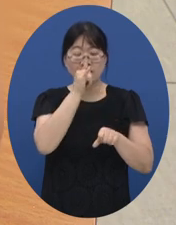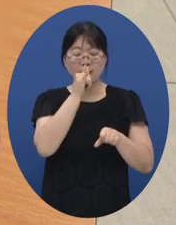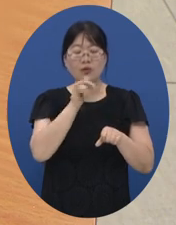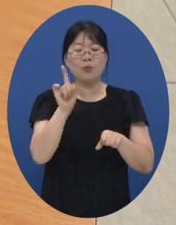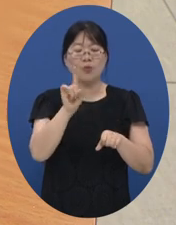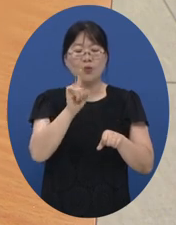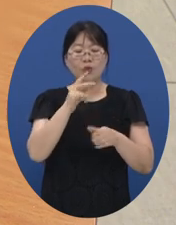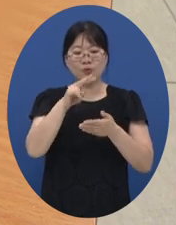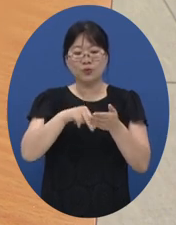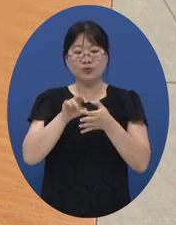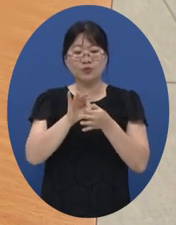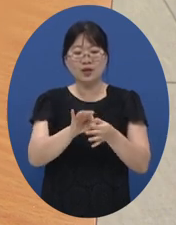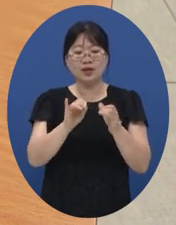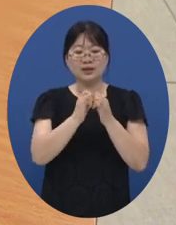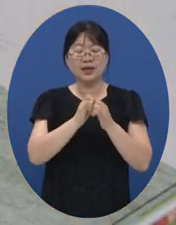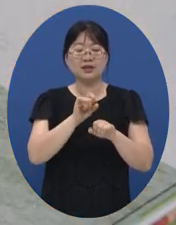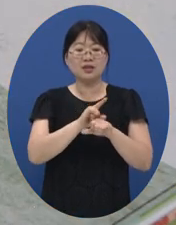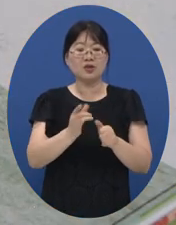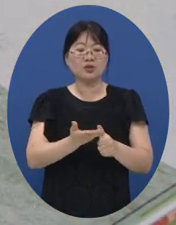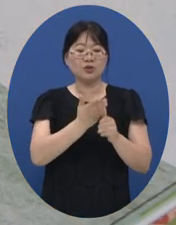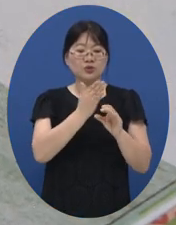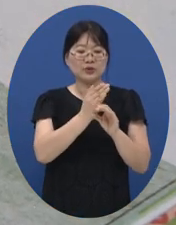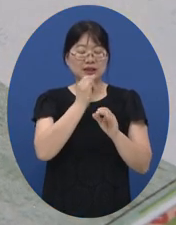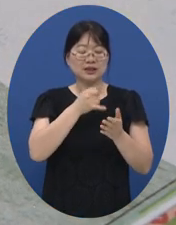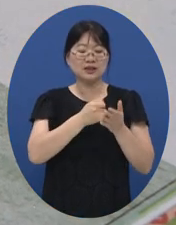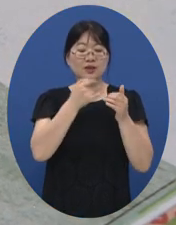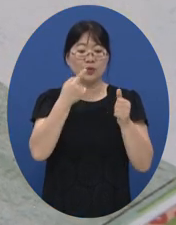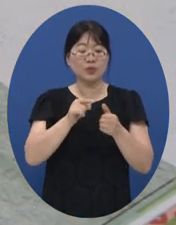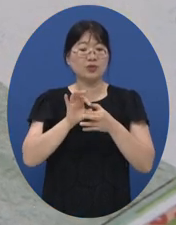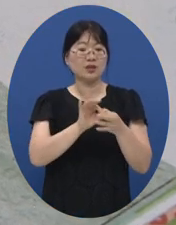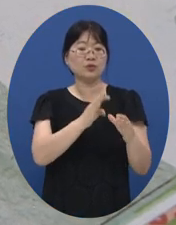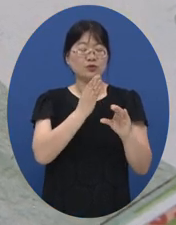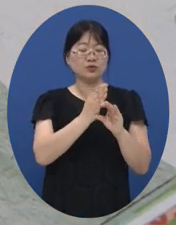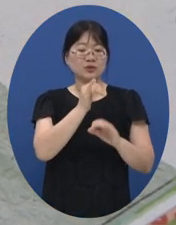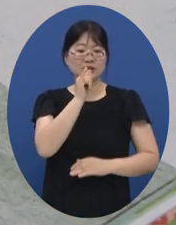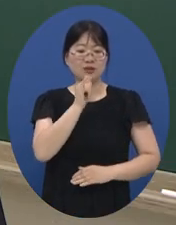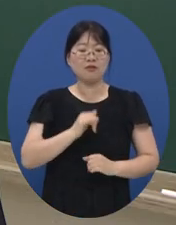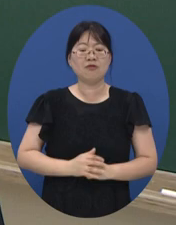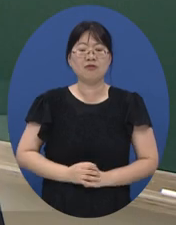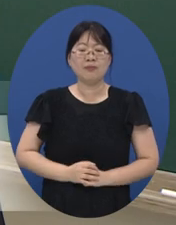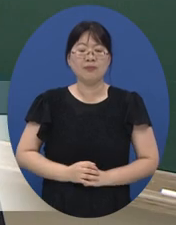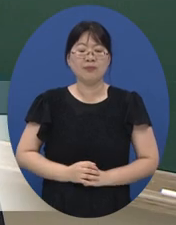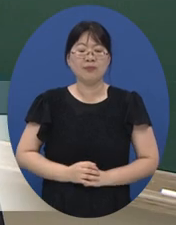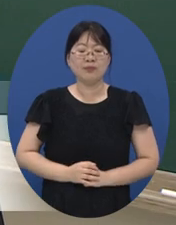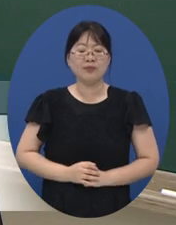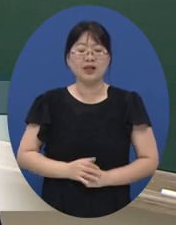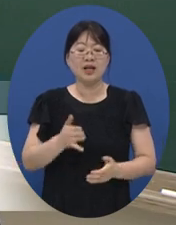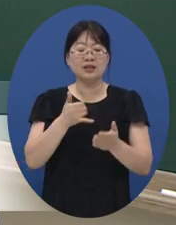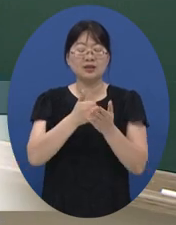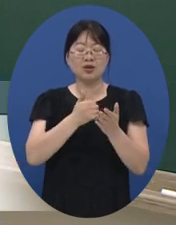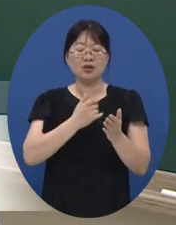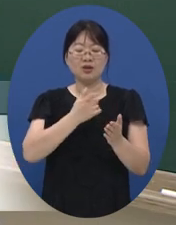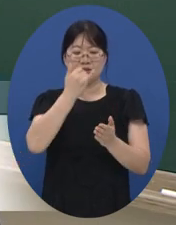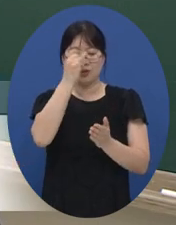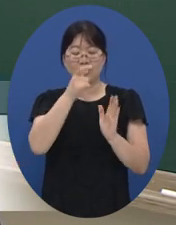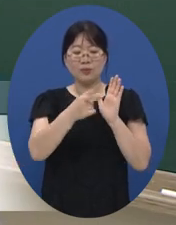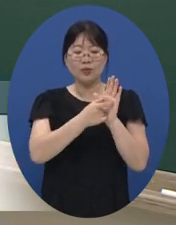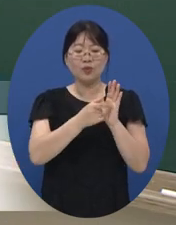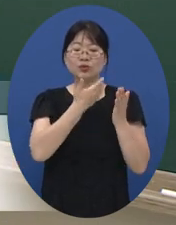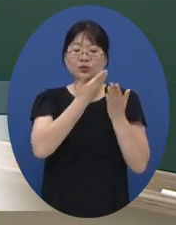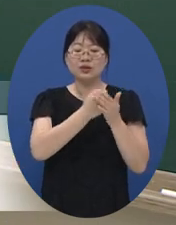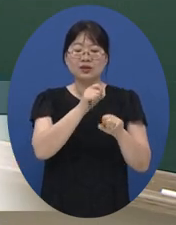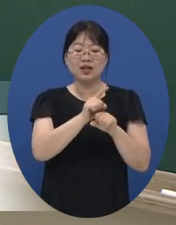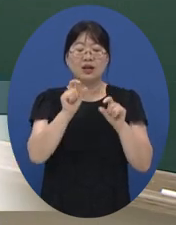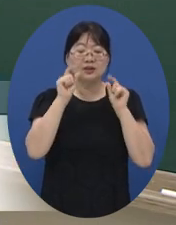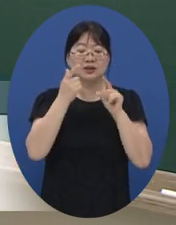독서를 하면서 사회성을 길러주는 인성 교육을 진행하고 있습니다 영상 품목 의 필요성을 떼어 주 심양